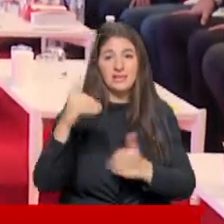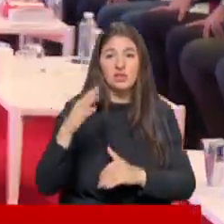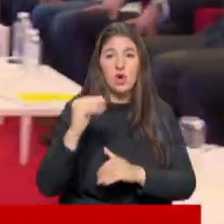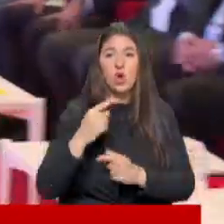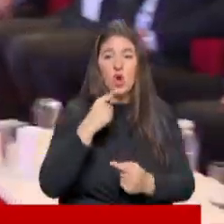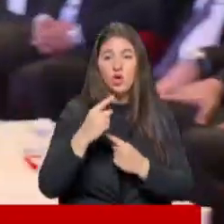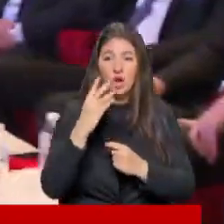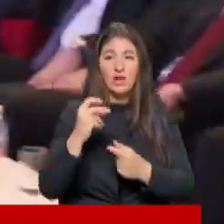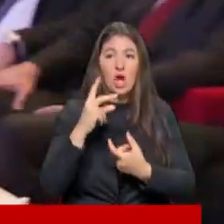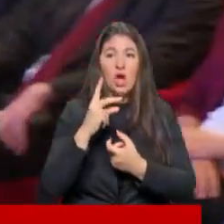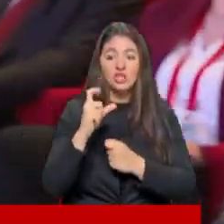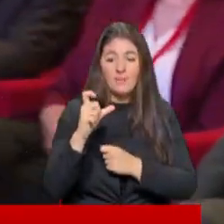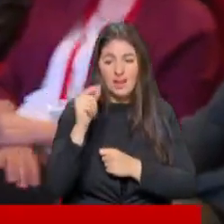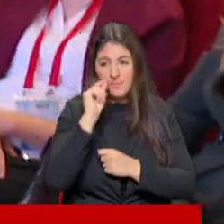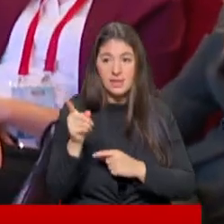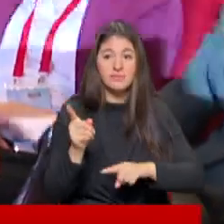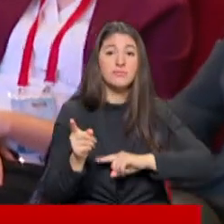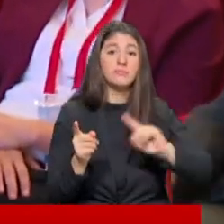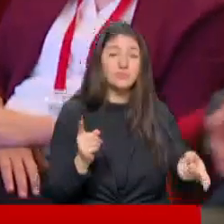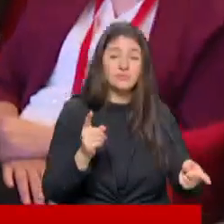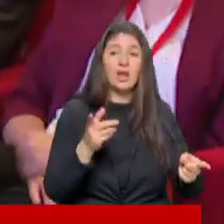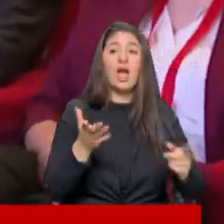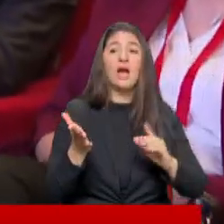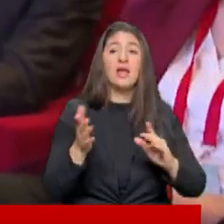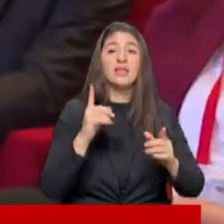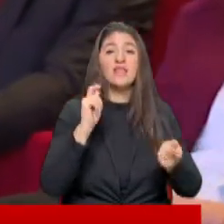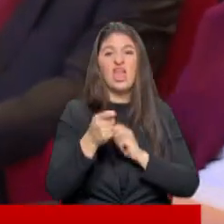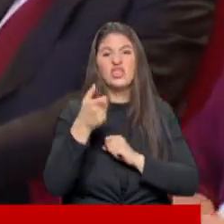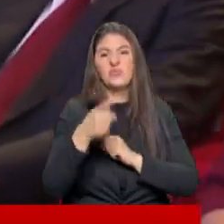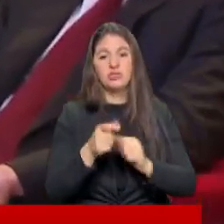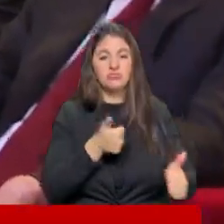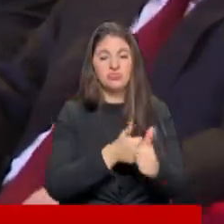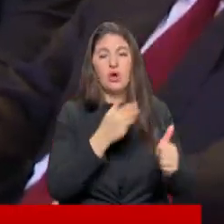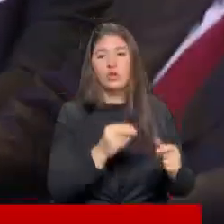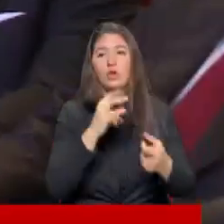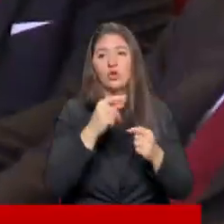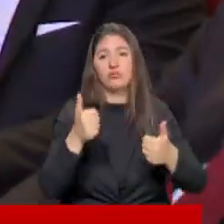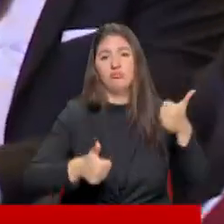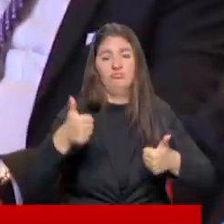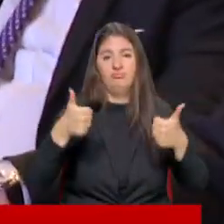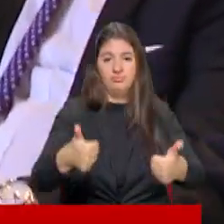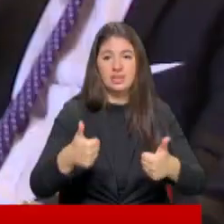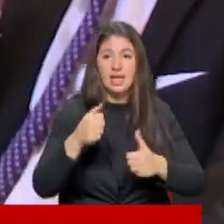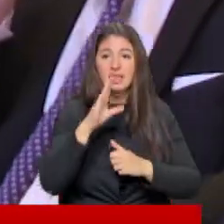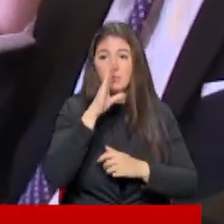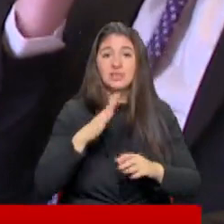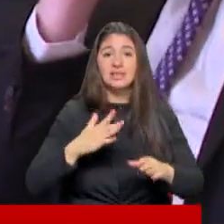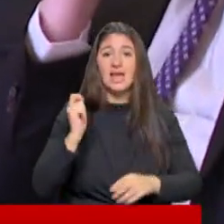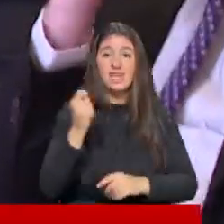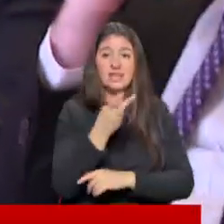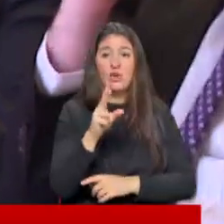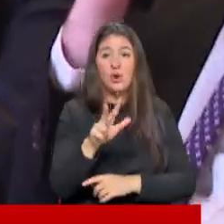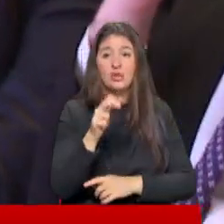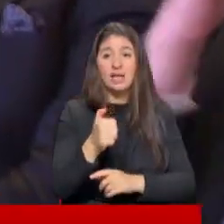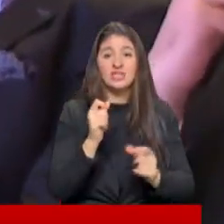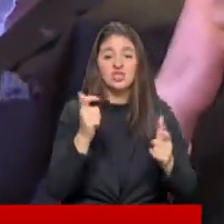desteklediği konuşulan Cemal Can Polat, diğer taraftaysa ardında değişimciler olan Özgür Çelik yarışta. İstanbul'un delege sayısı